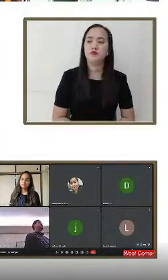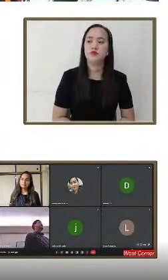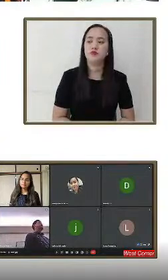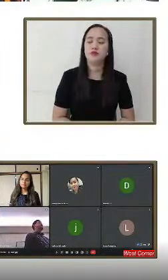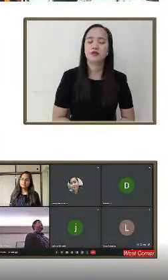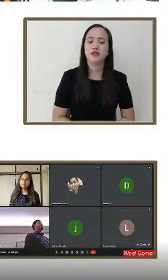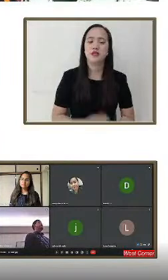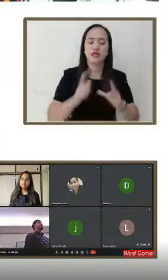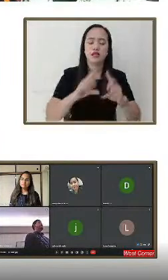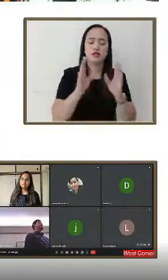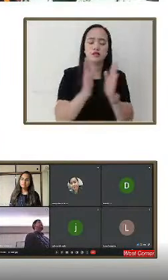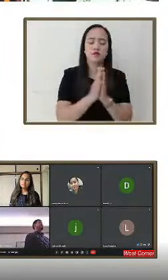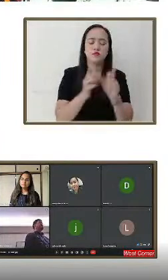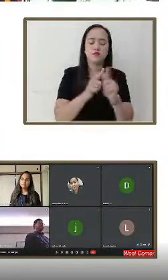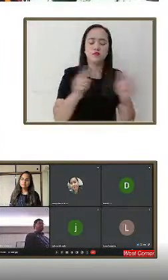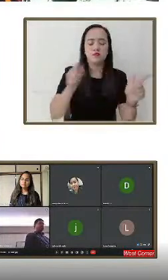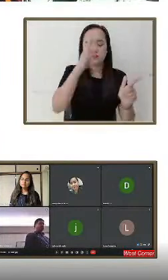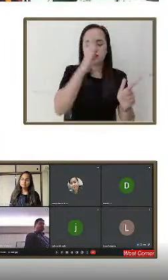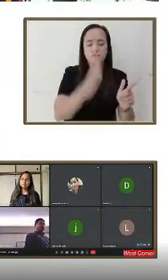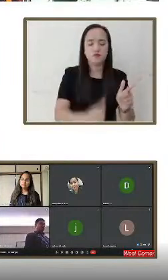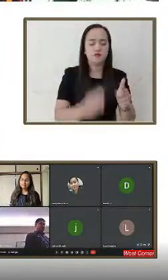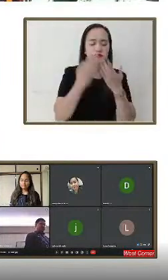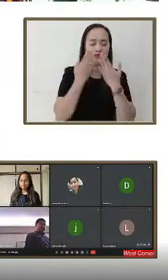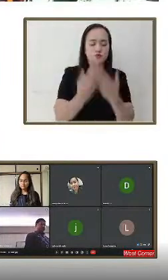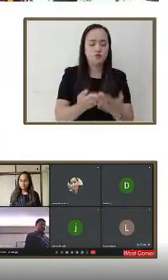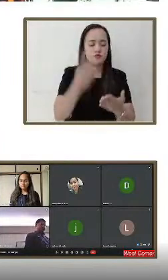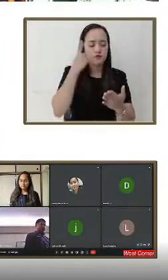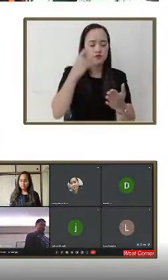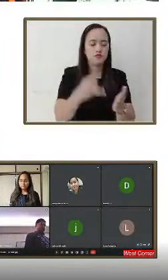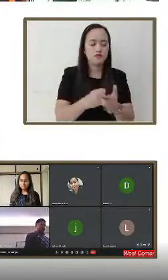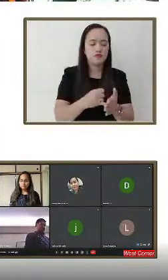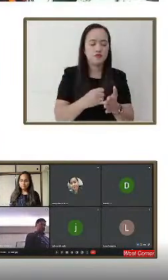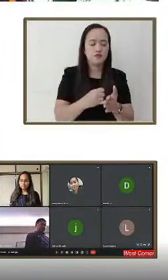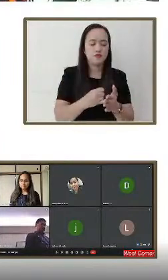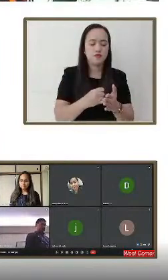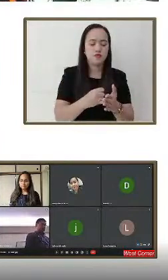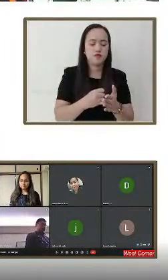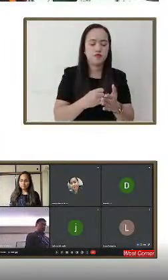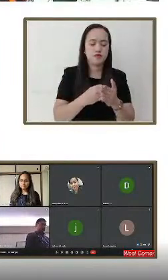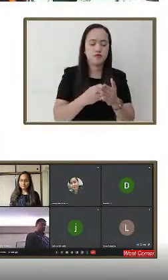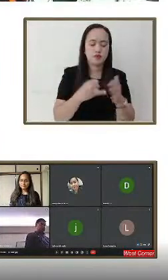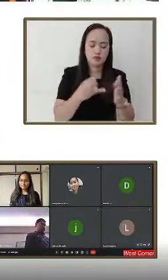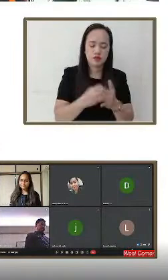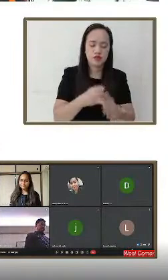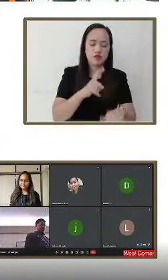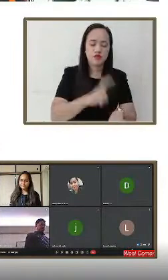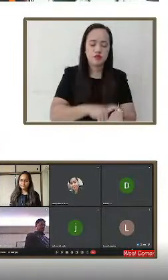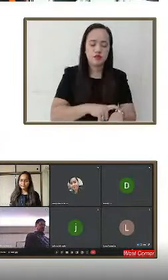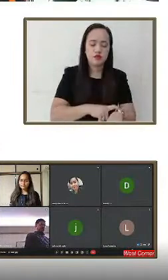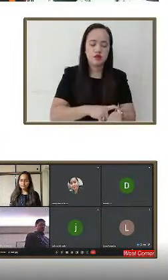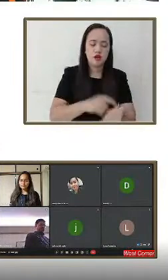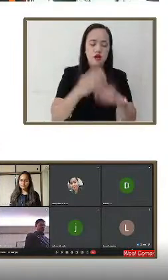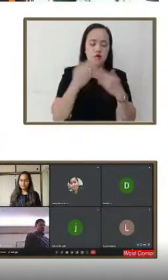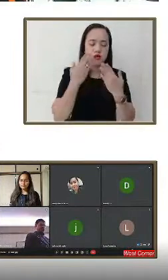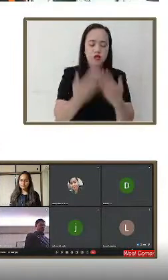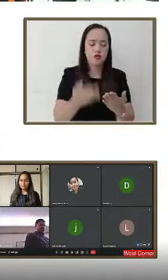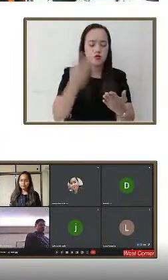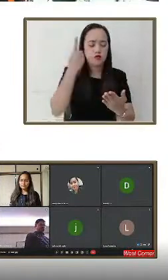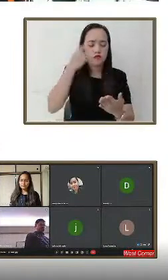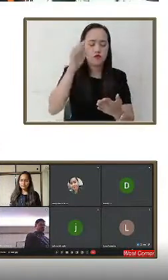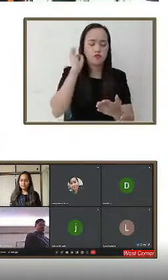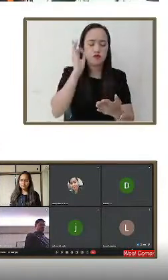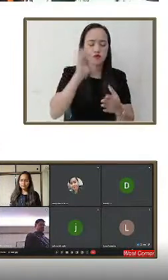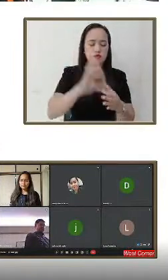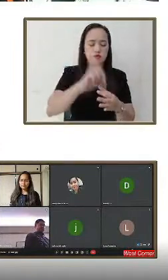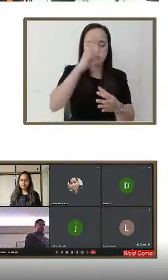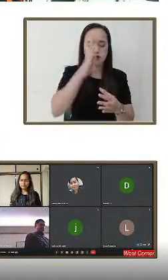Tayo po yung manalangin. Dakilan namin Diyos na mapagpala at makapangyarihan sa lahat. Maraming salamat muli sa natapos po na paghahagi ng salita. Salamat po, Panginoon,